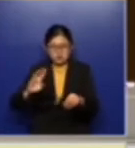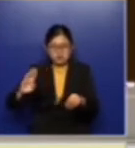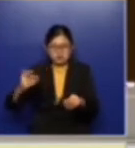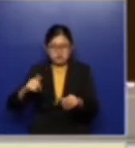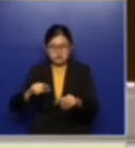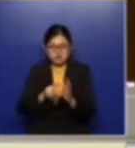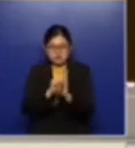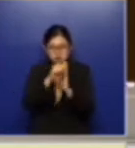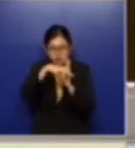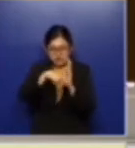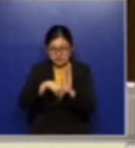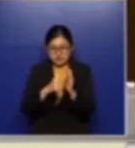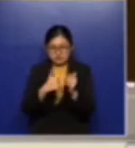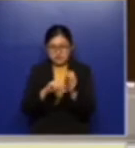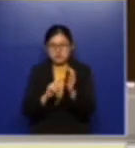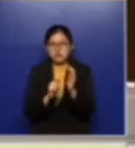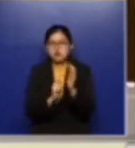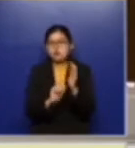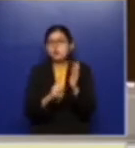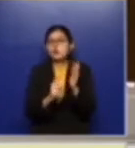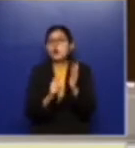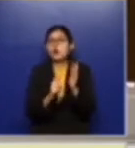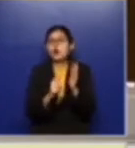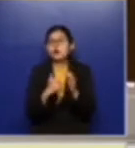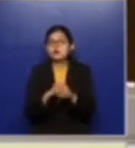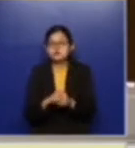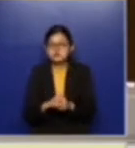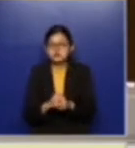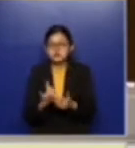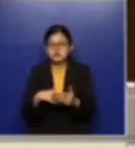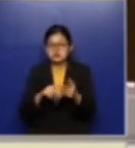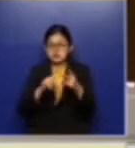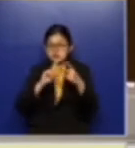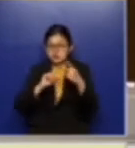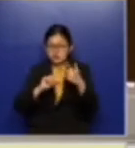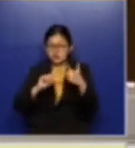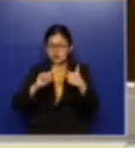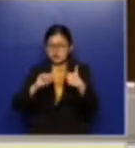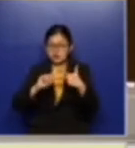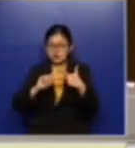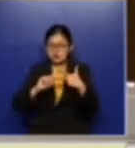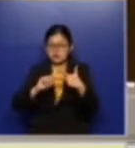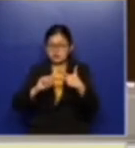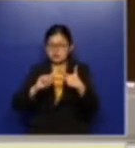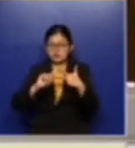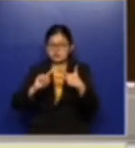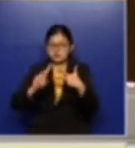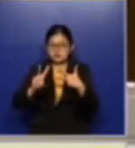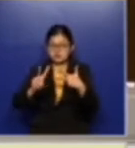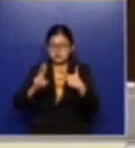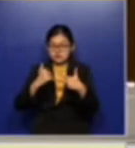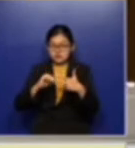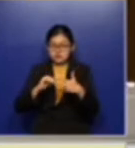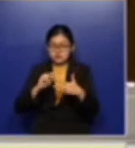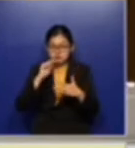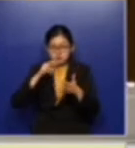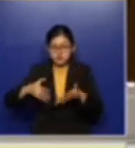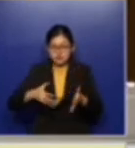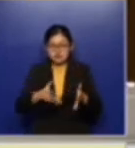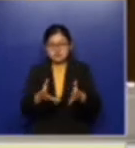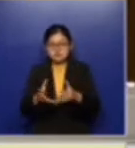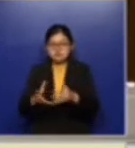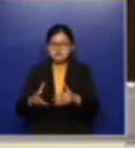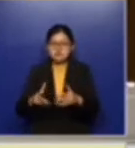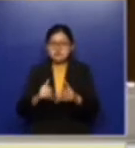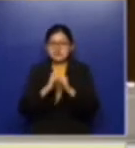รณบุรีผ่านไปอู่ทองสายที่2ล่ะสายที่2ก็คือลุ่มน้ำท่าจีนส